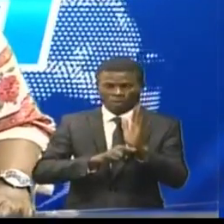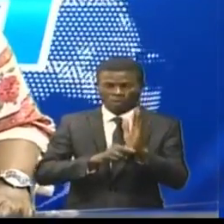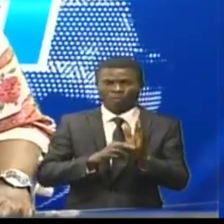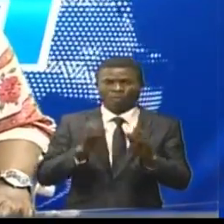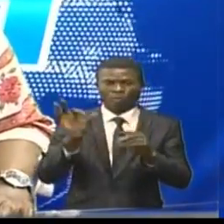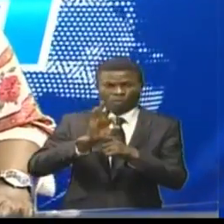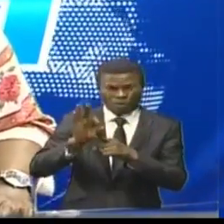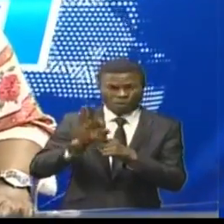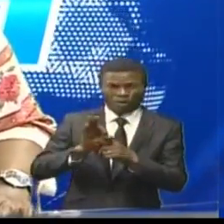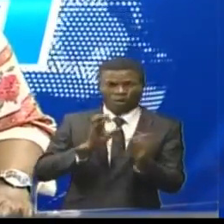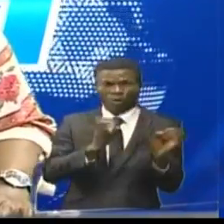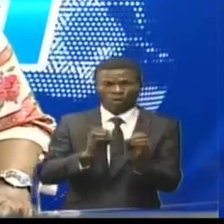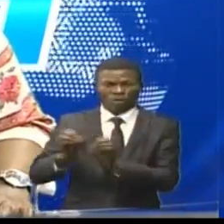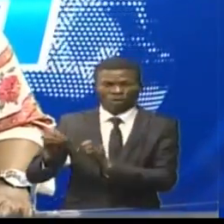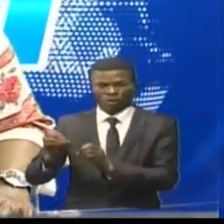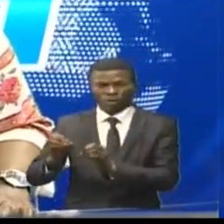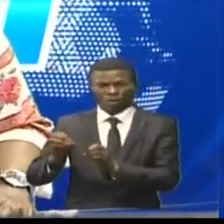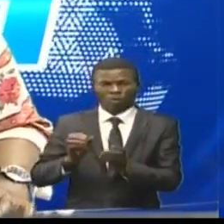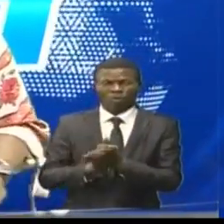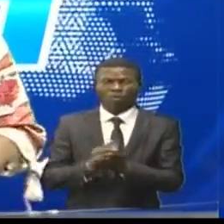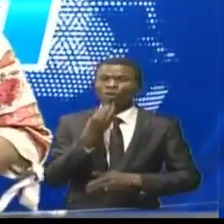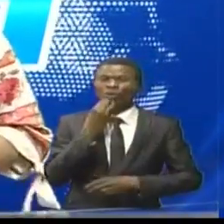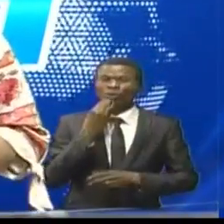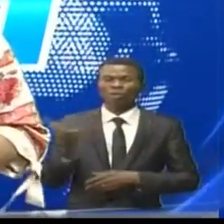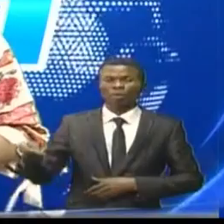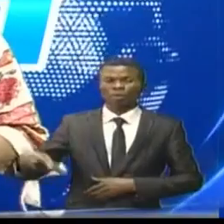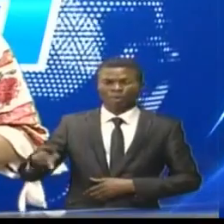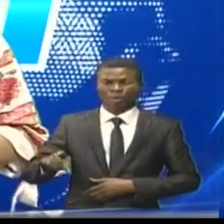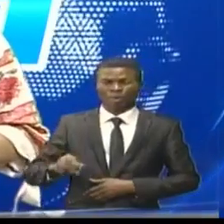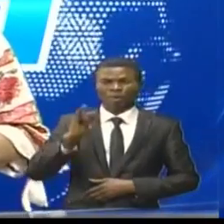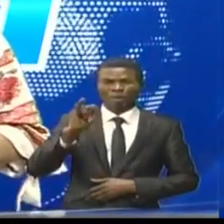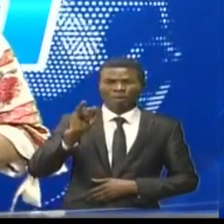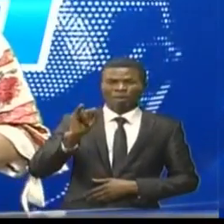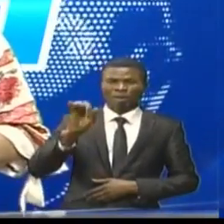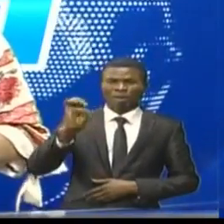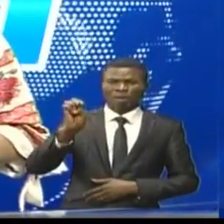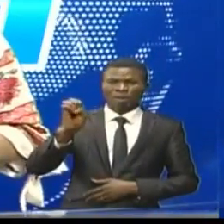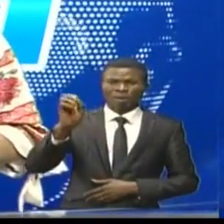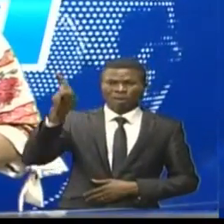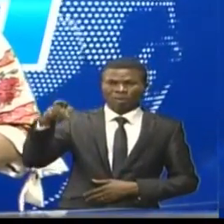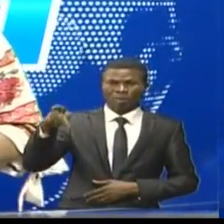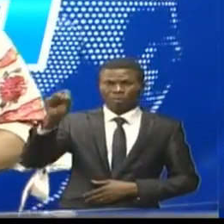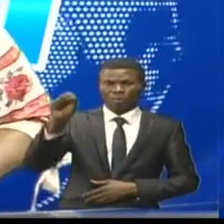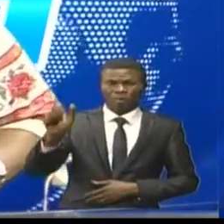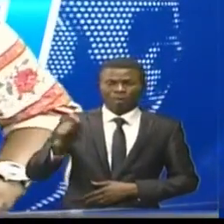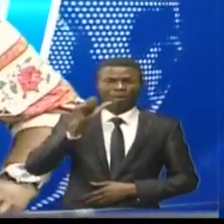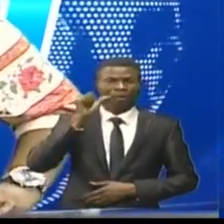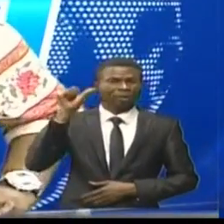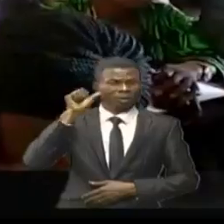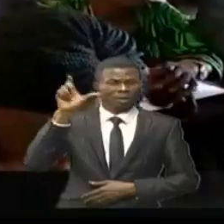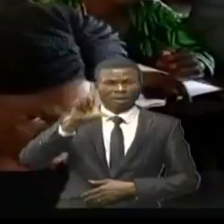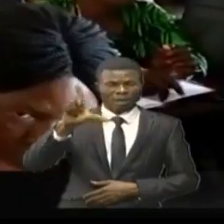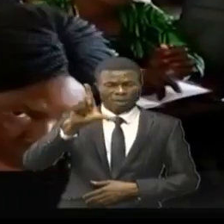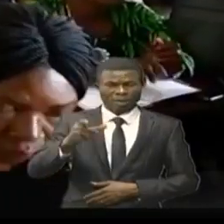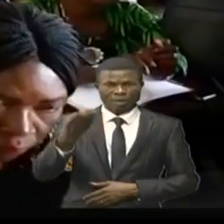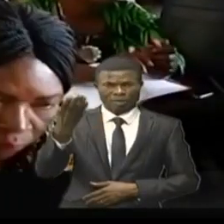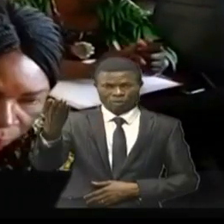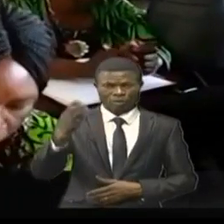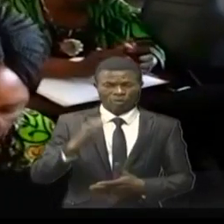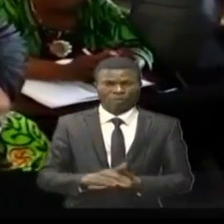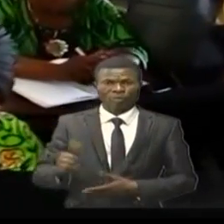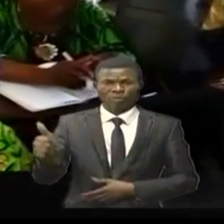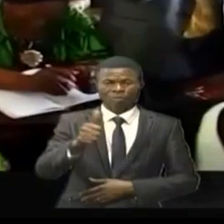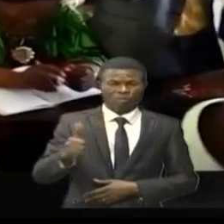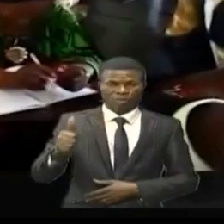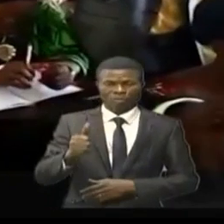de formation lancé par l'inspecteur provincial de l'EPST Kassai 2 hier lundi à Mouika. 19 au 21 septembre